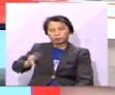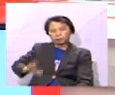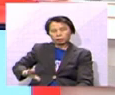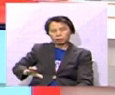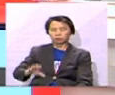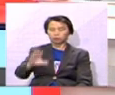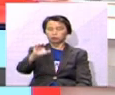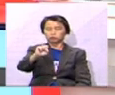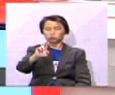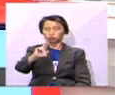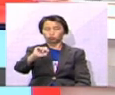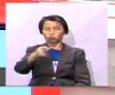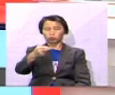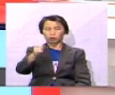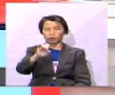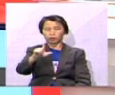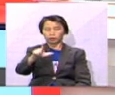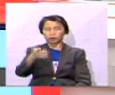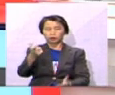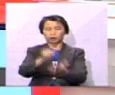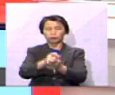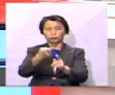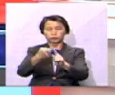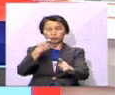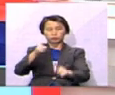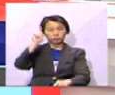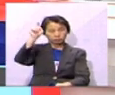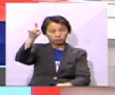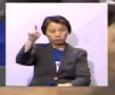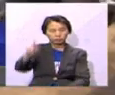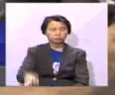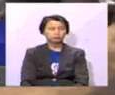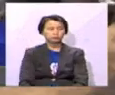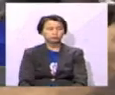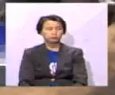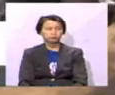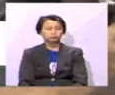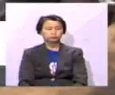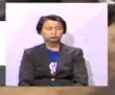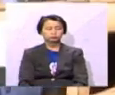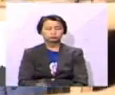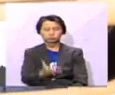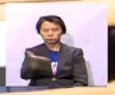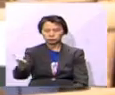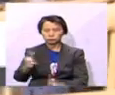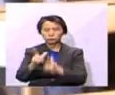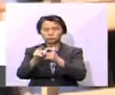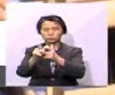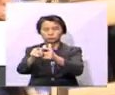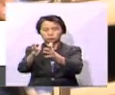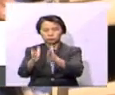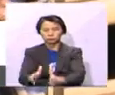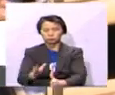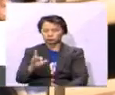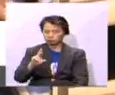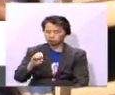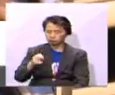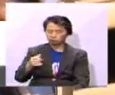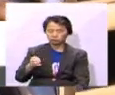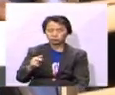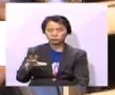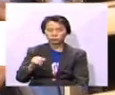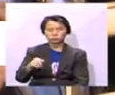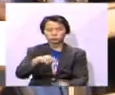Suhaila Zaini melaporkan dari Cox Bazar, Bangladesh. Baik di kalangan pelarian Rohingya maupun penduduk sekitar